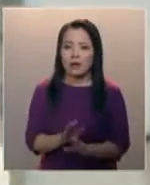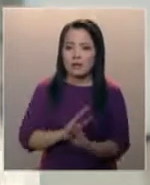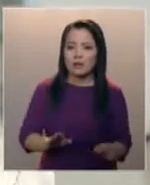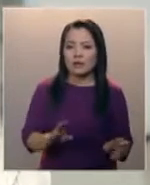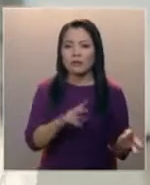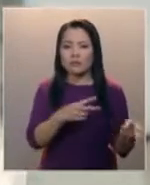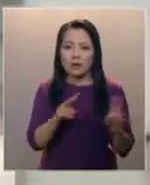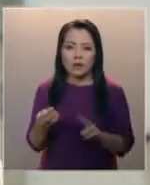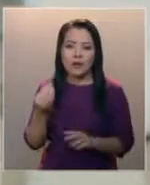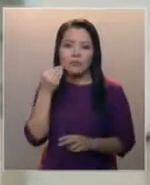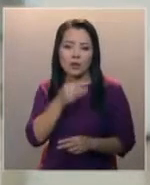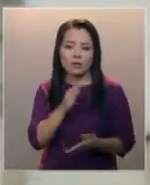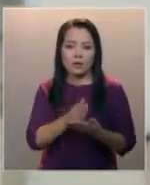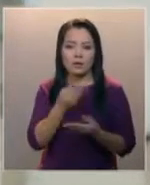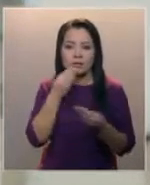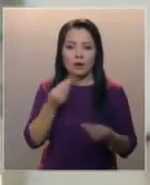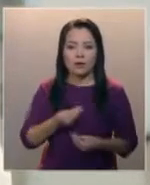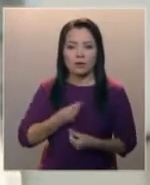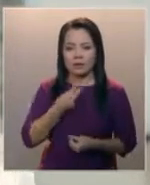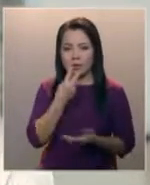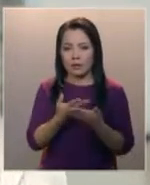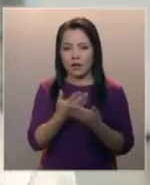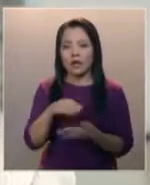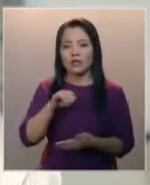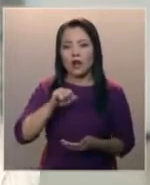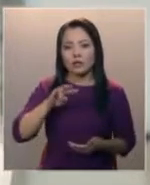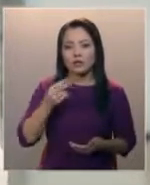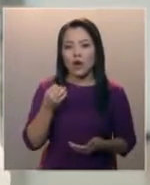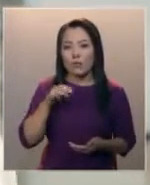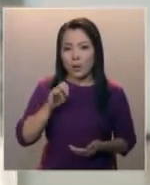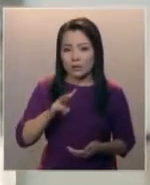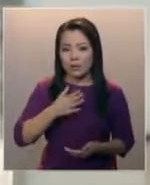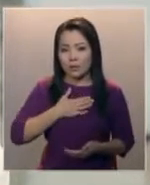болды. Мысалы, мен Таңшолпанға